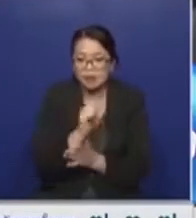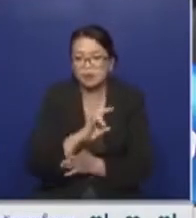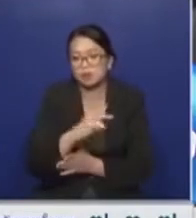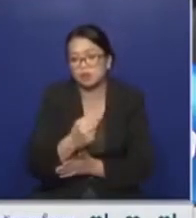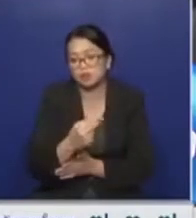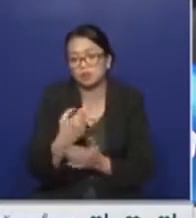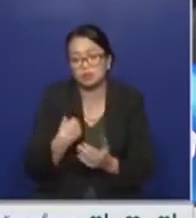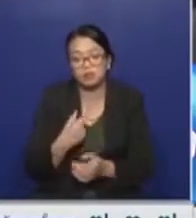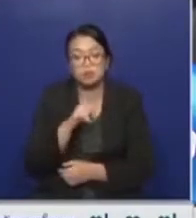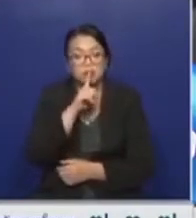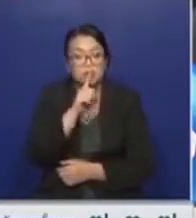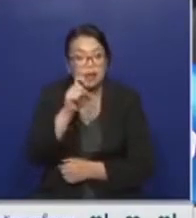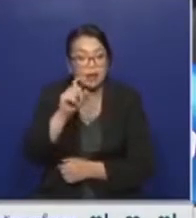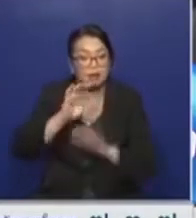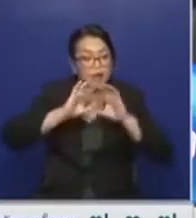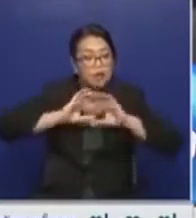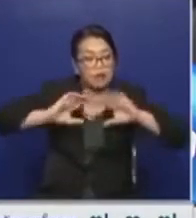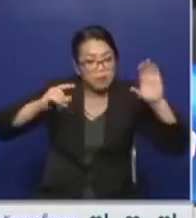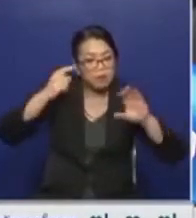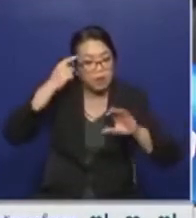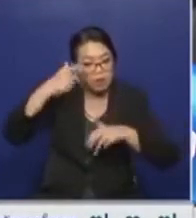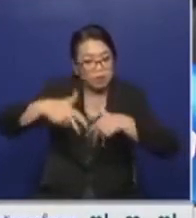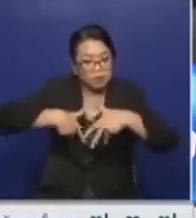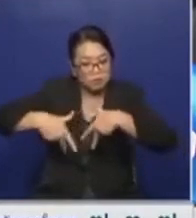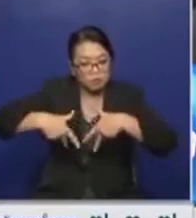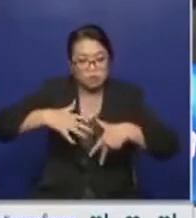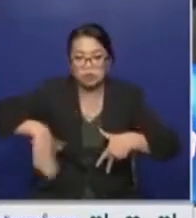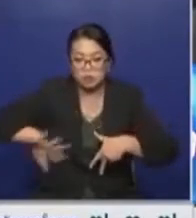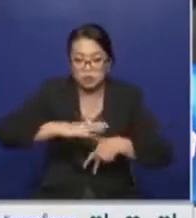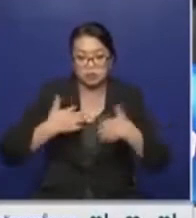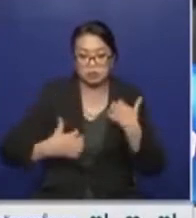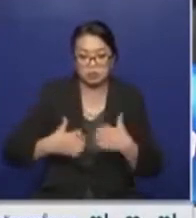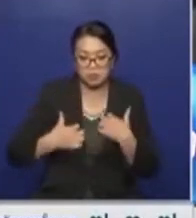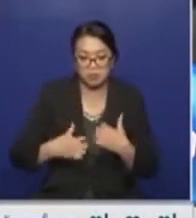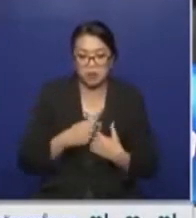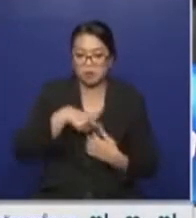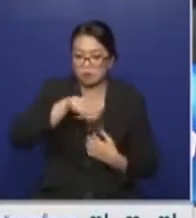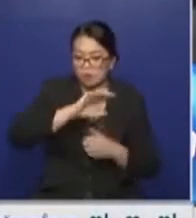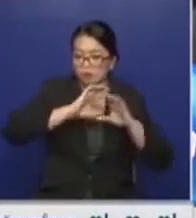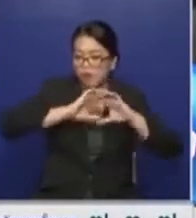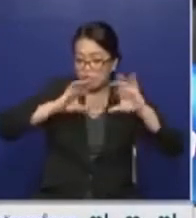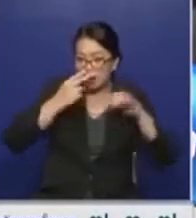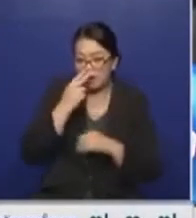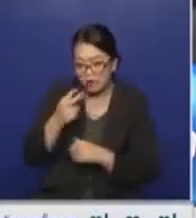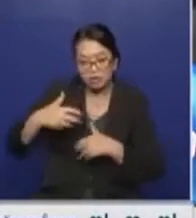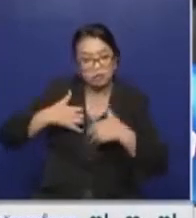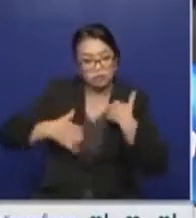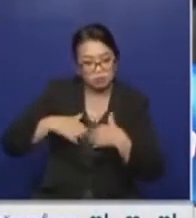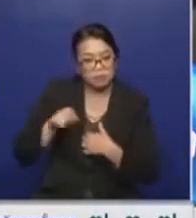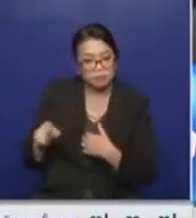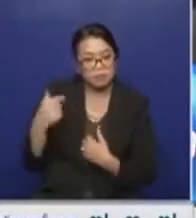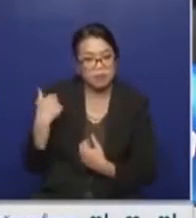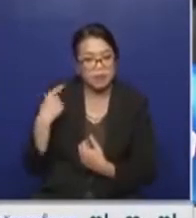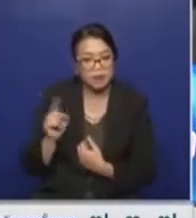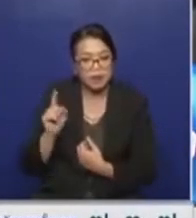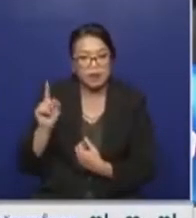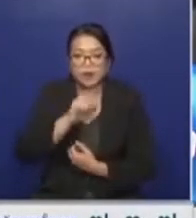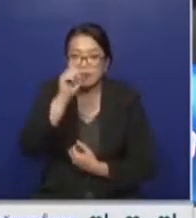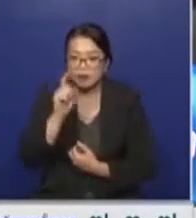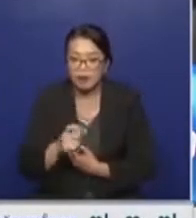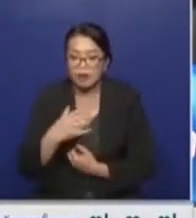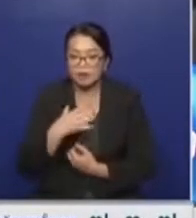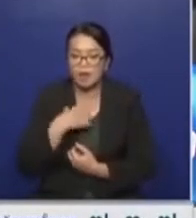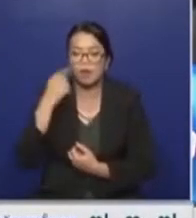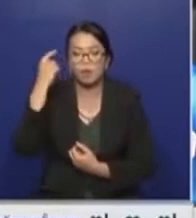ความทุกข์ของประชาชนอยู่ในสายตาบ้างไหมคะก็อยากจะบอกว่าดิฉันเนี่ยอยากจะถามนะ